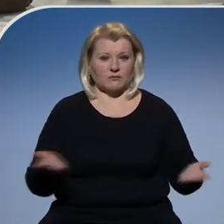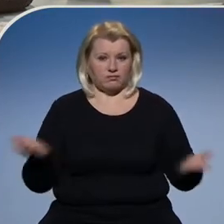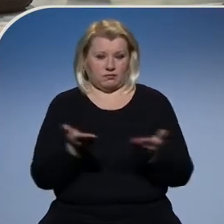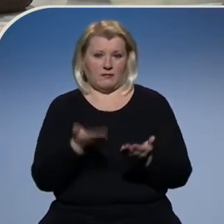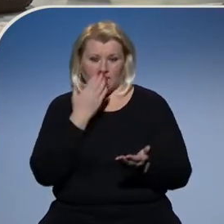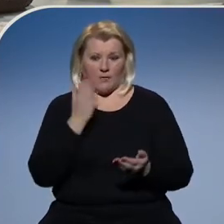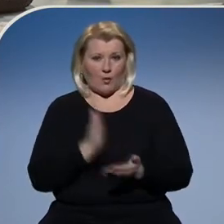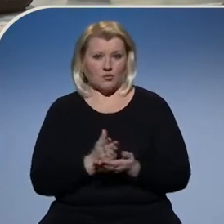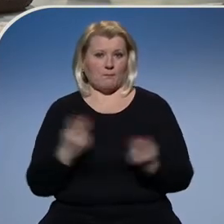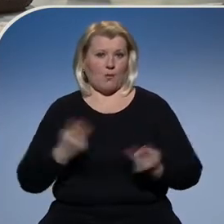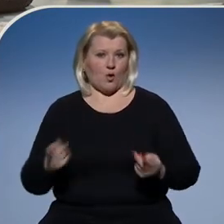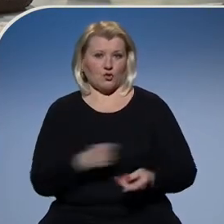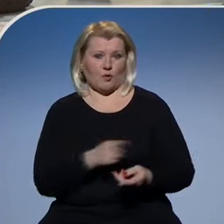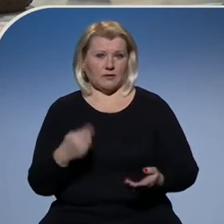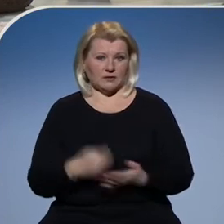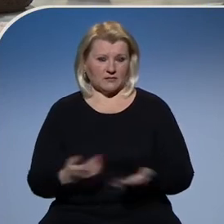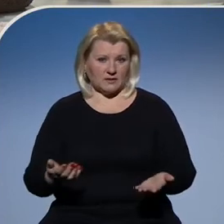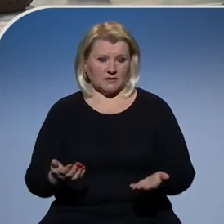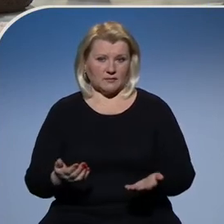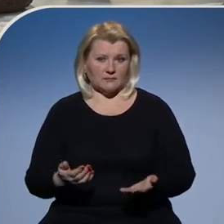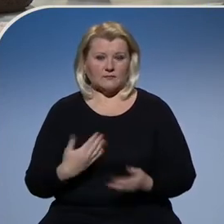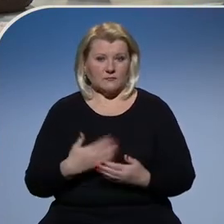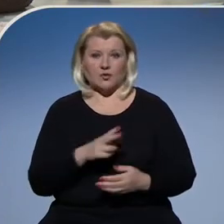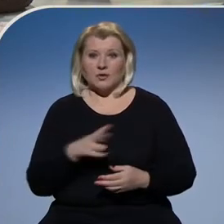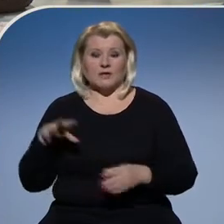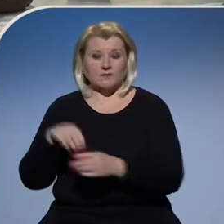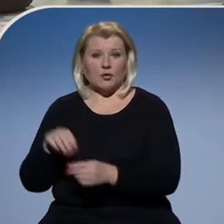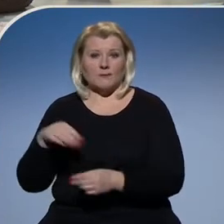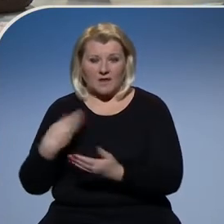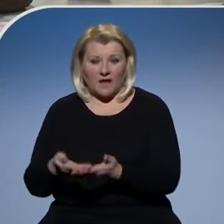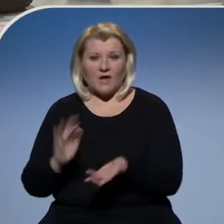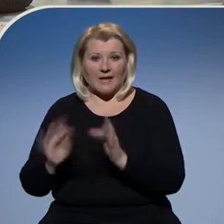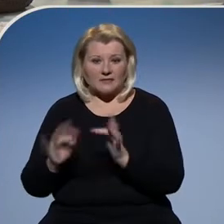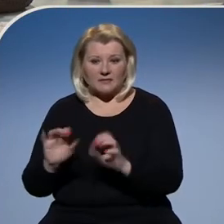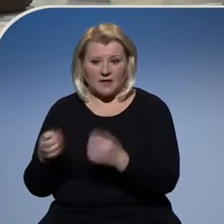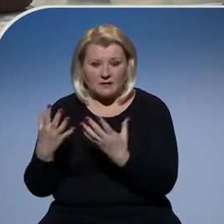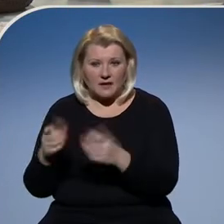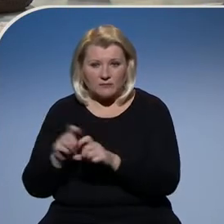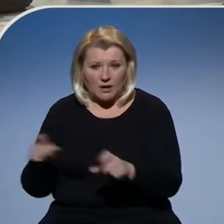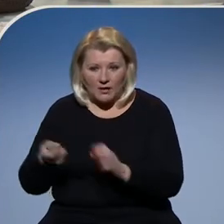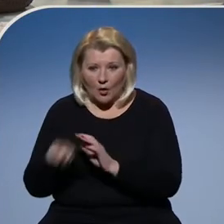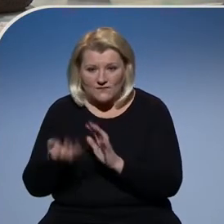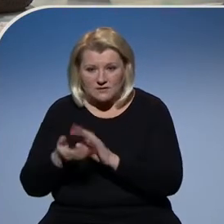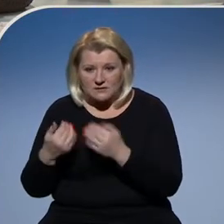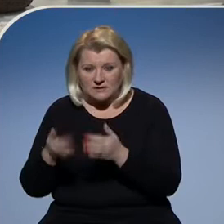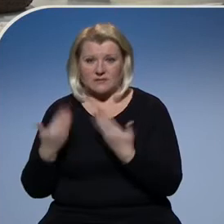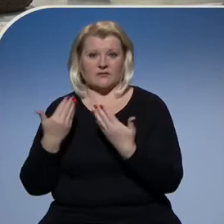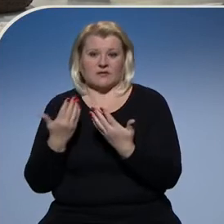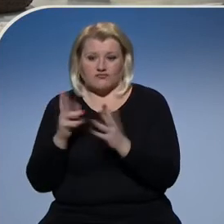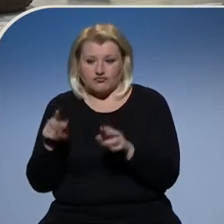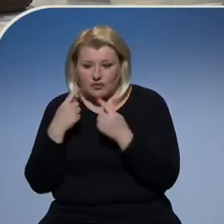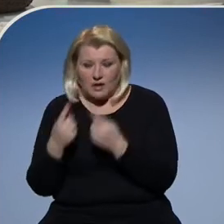třeba internetové bankovnictví, dávají se k němu platební karty, vlastně si můžete kdykoliv vybrat finanční prostředky. Já si myslím, že